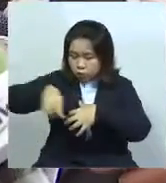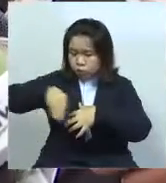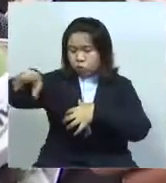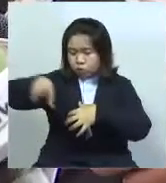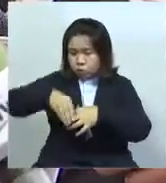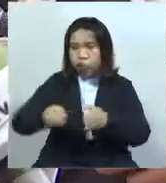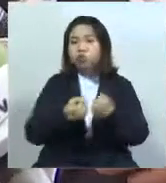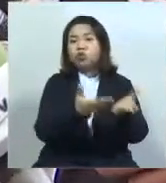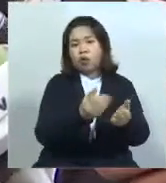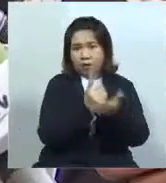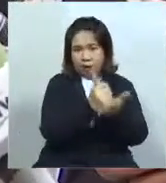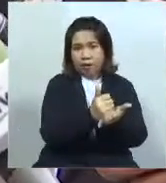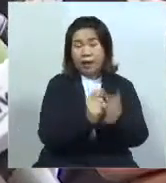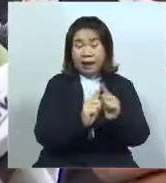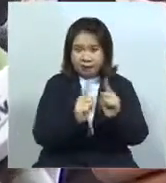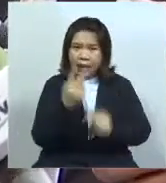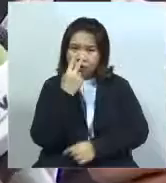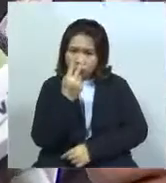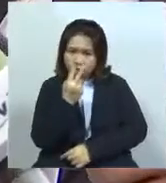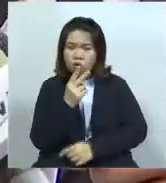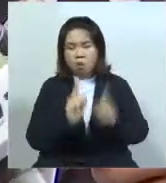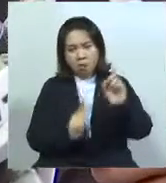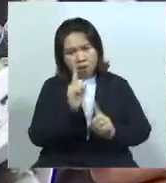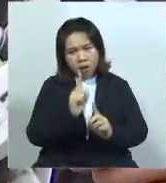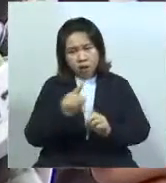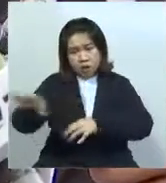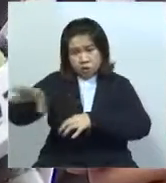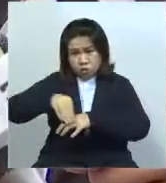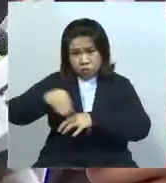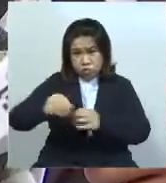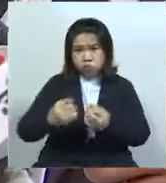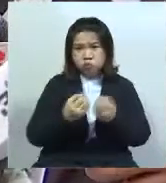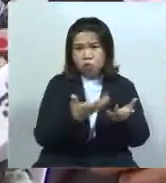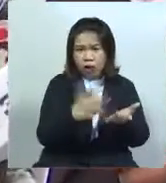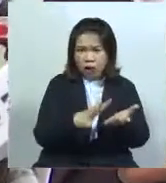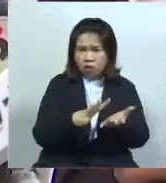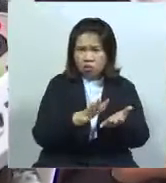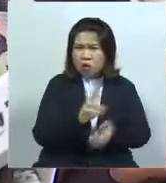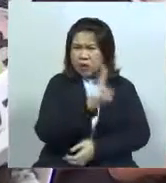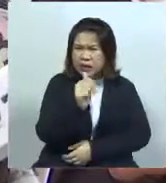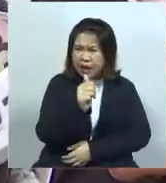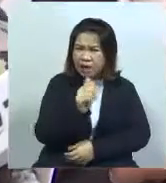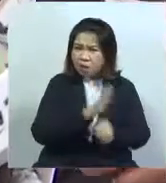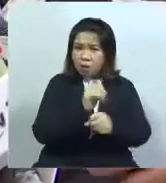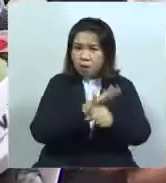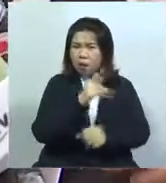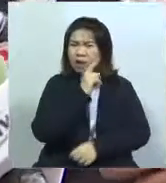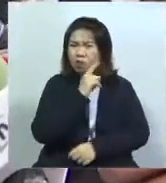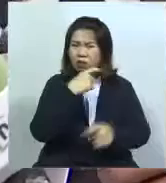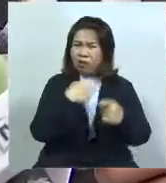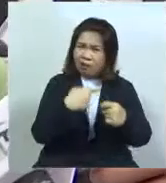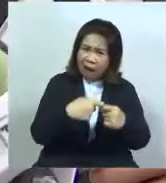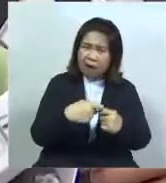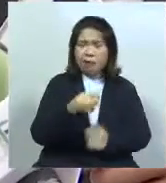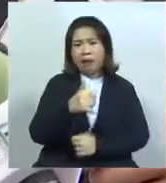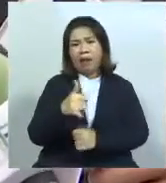ให้ได้แต่ต้องประเมินแล้วต้องช่วยได้นะครับเอาไปแล้วก็ต้องช่วยได้ไม่งั้นเดี๋ยวก็จะลำบากไปทั้ง